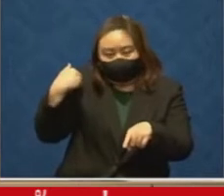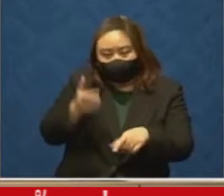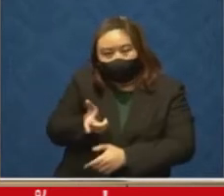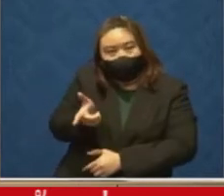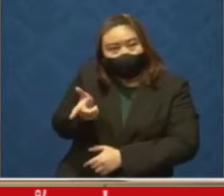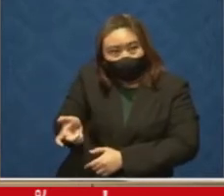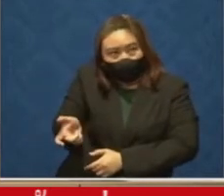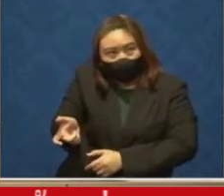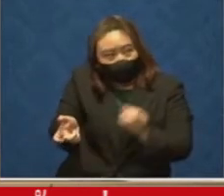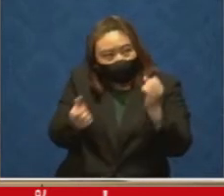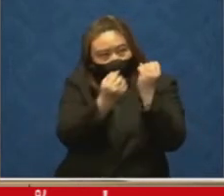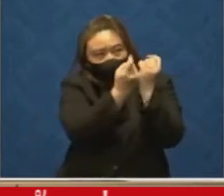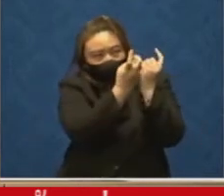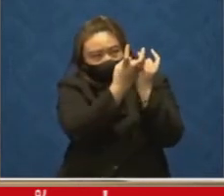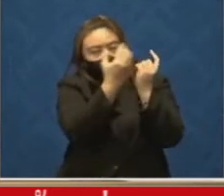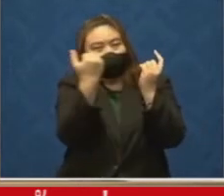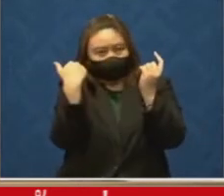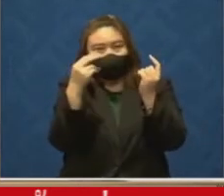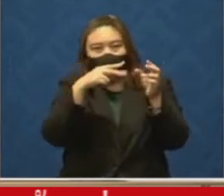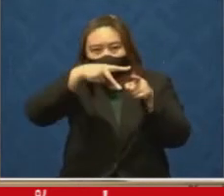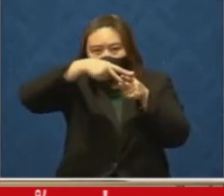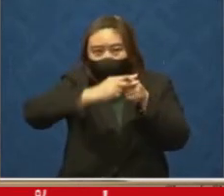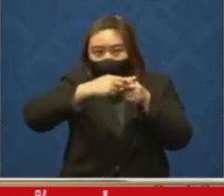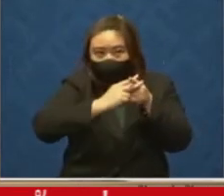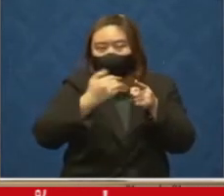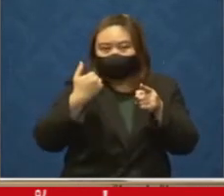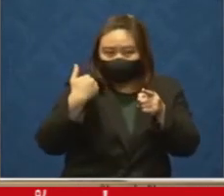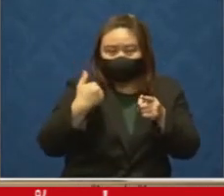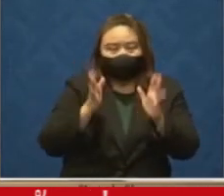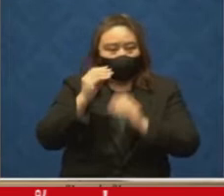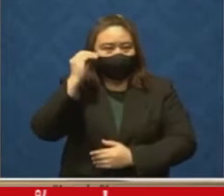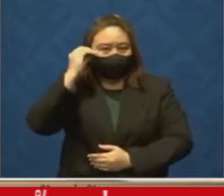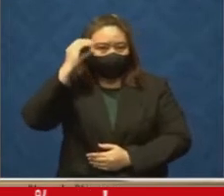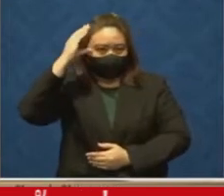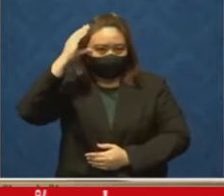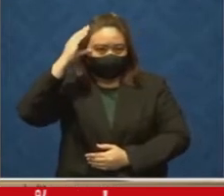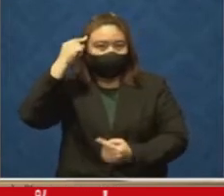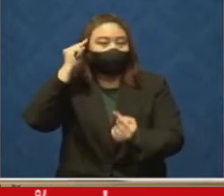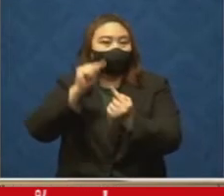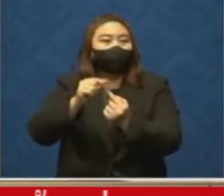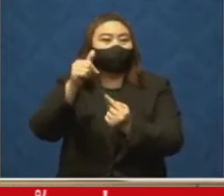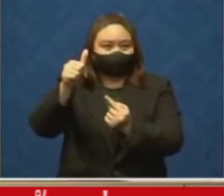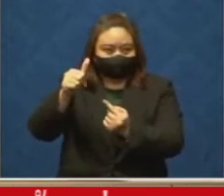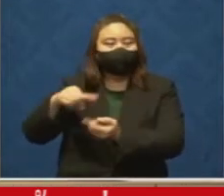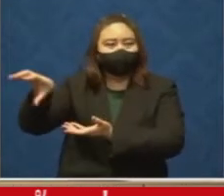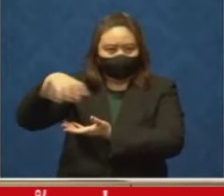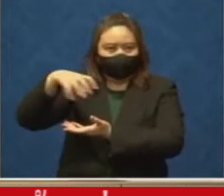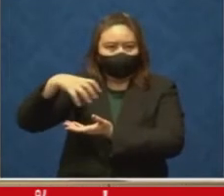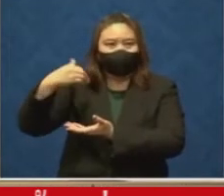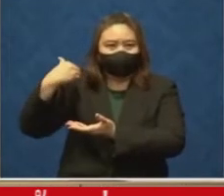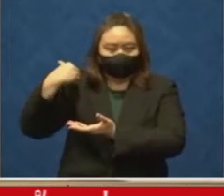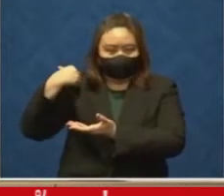่ายเนี่ยครับเขาจะมีตัวคุบคุมฮะมีผู้รู้มีคนทหวงดกปเทศชาติมาให้ข้อมูลผมครับ